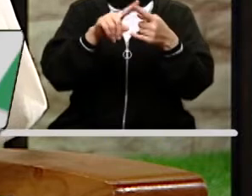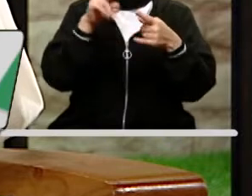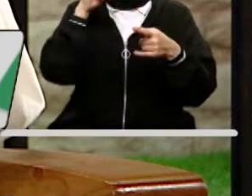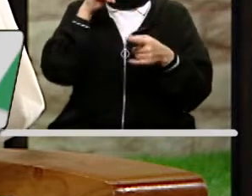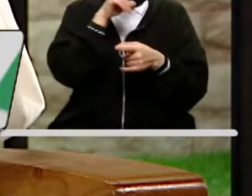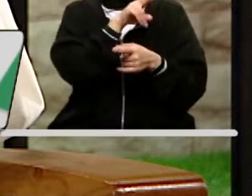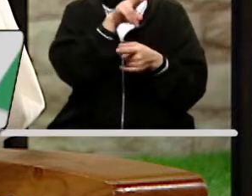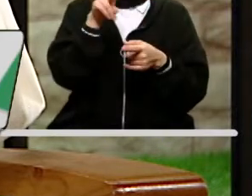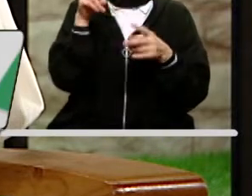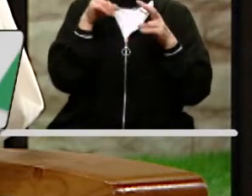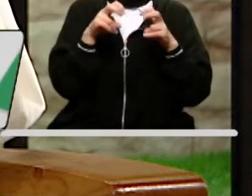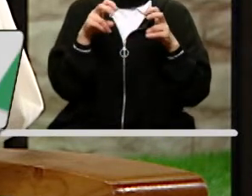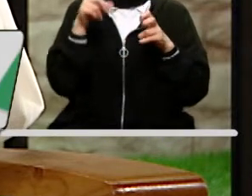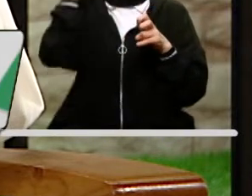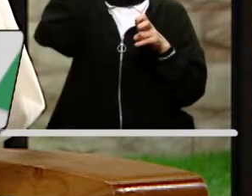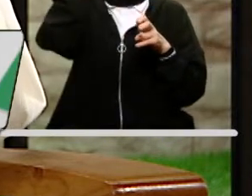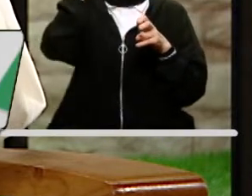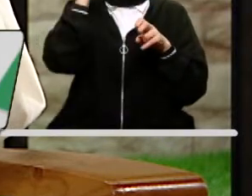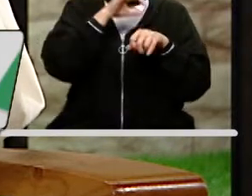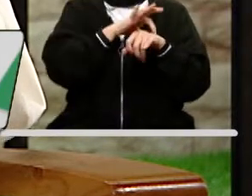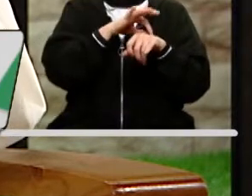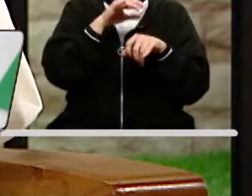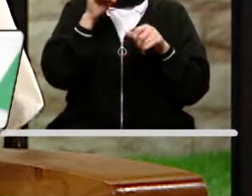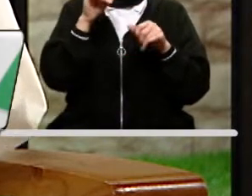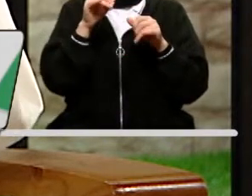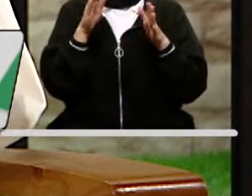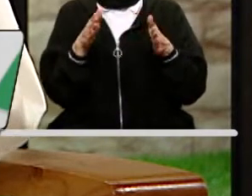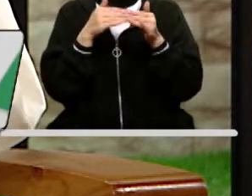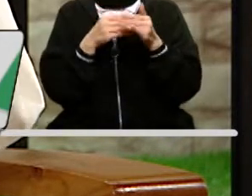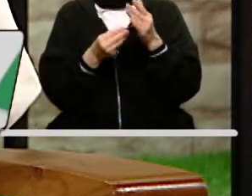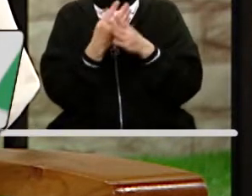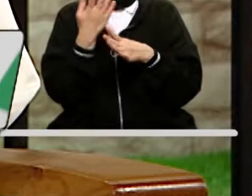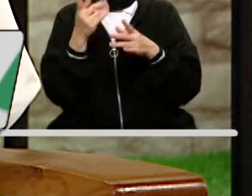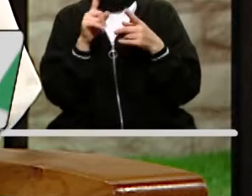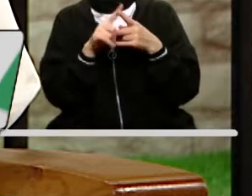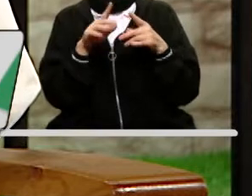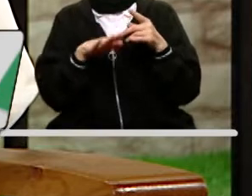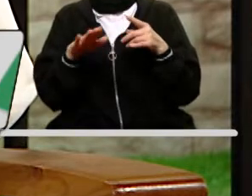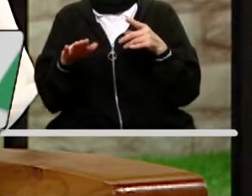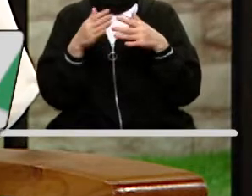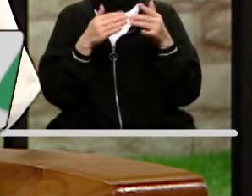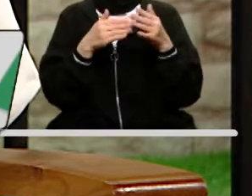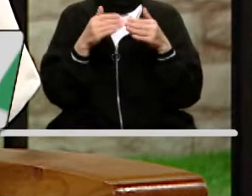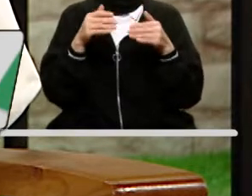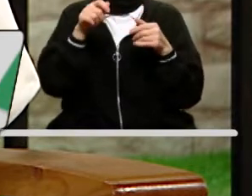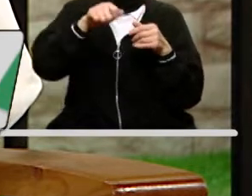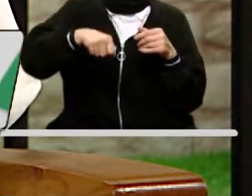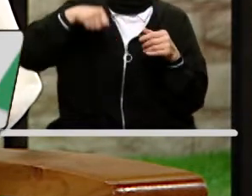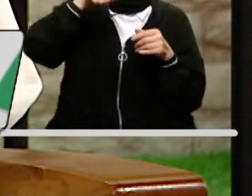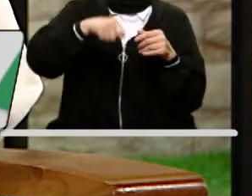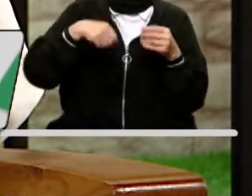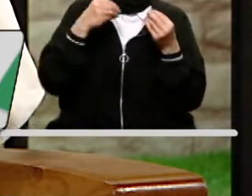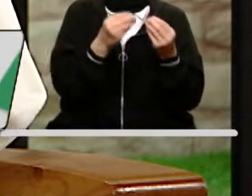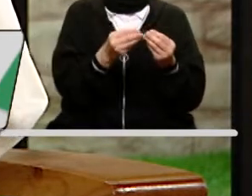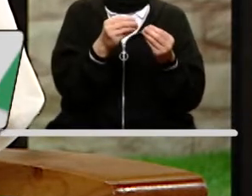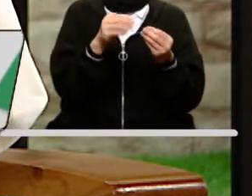olan araştırmacı profesör odadan çıkıyor. Oyuncak çocuğun eline de bir de tırmık veriyor. Çocuğun ne yapacağına bakıyor. Çocuk o tırmıkla